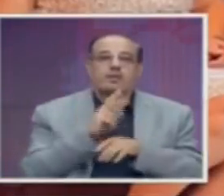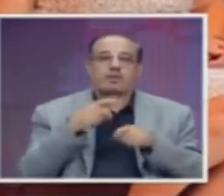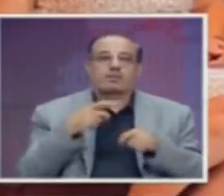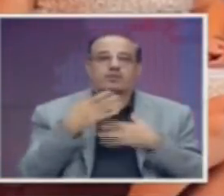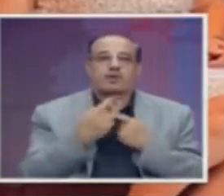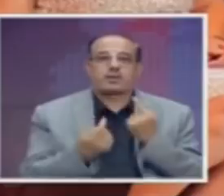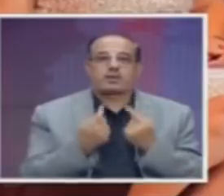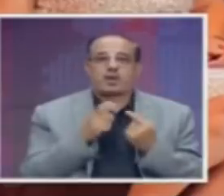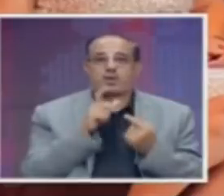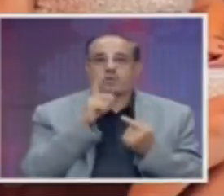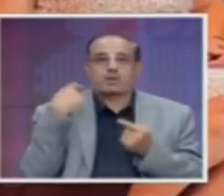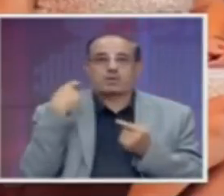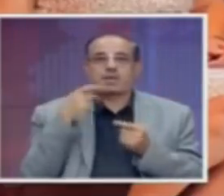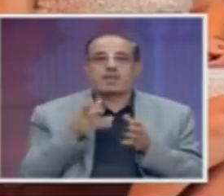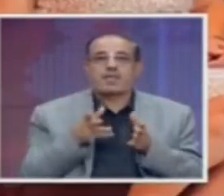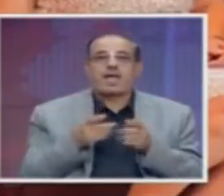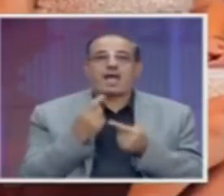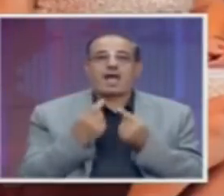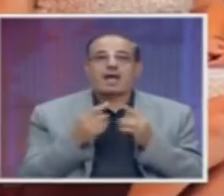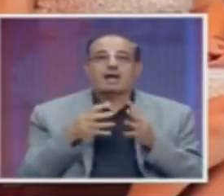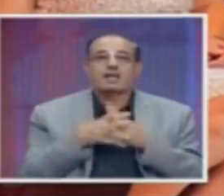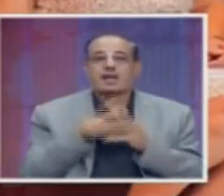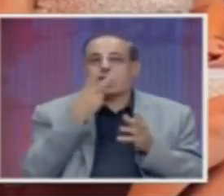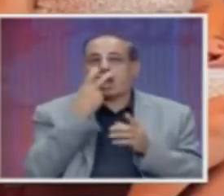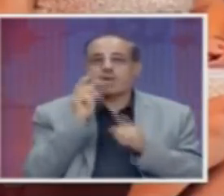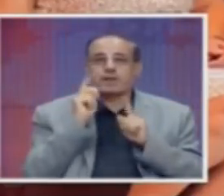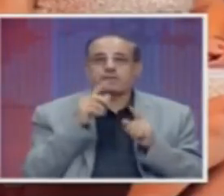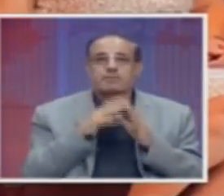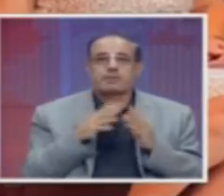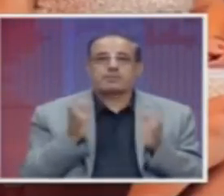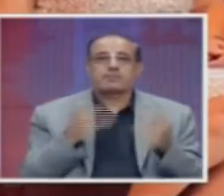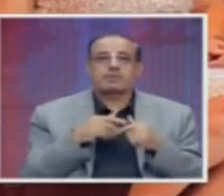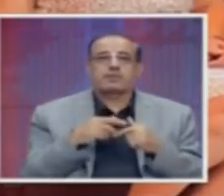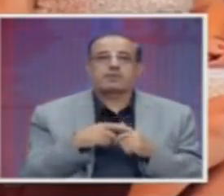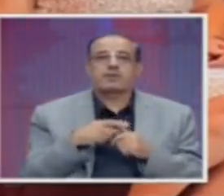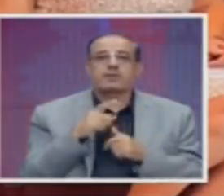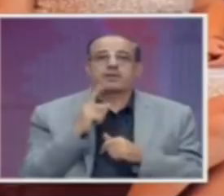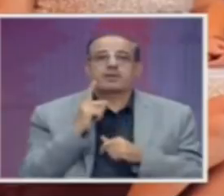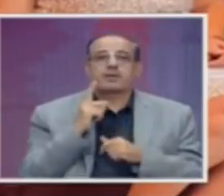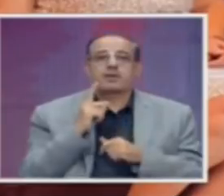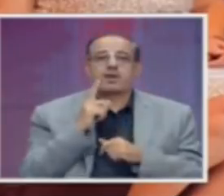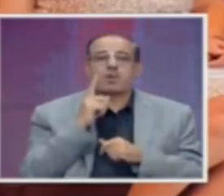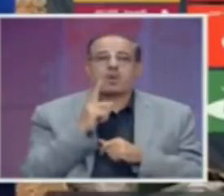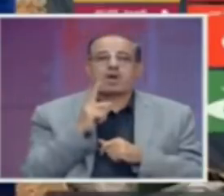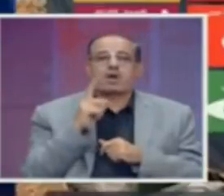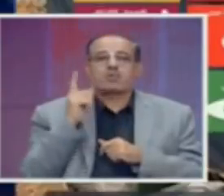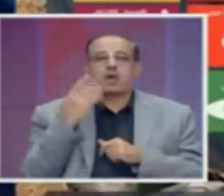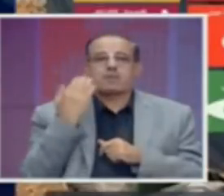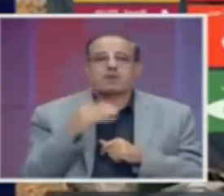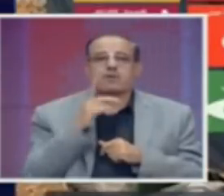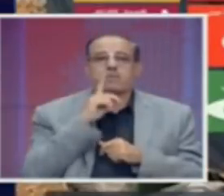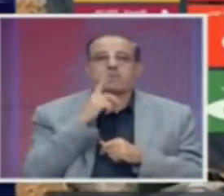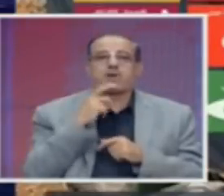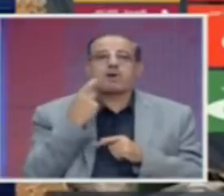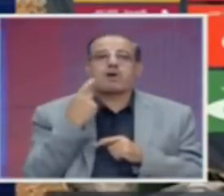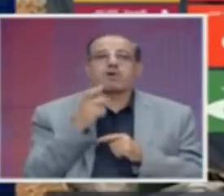وبدائل التمويل للمشروعات الزراعية. وقالت الوزيرة إن حجم التعاون التاريخي بين مصر والصندوق